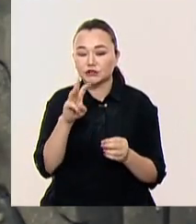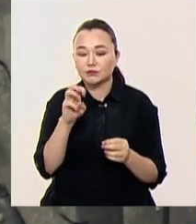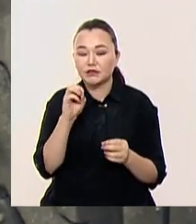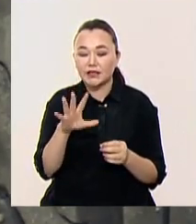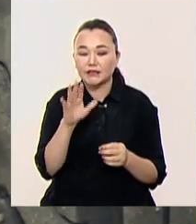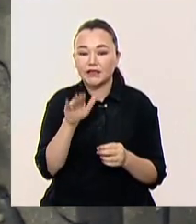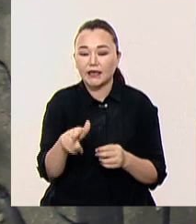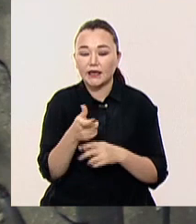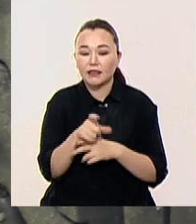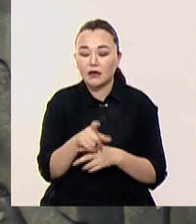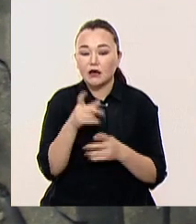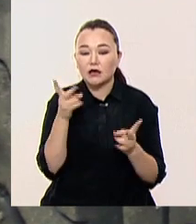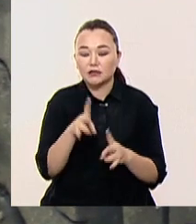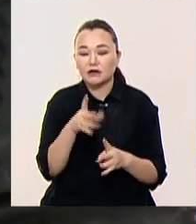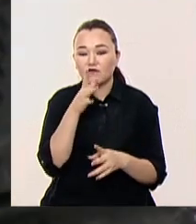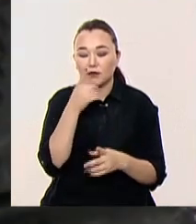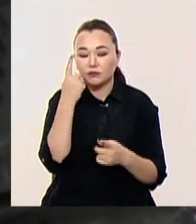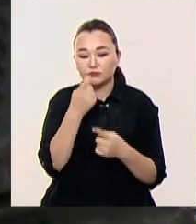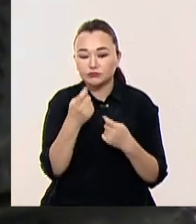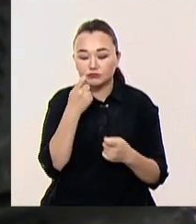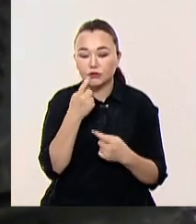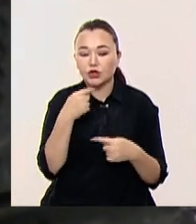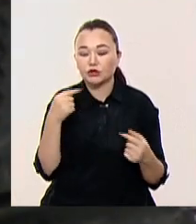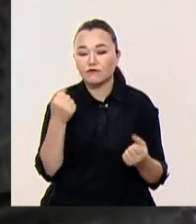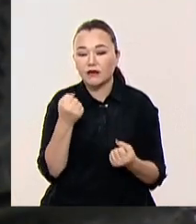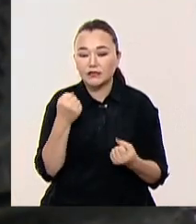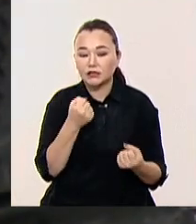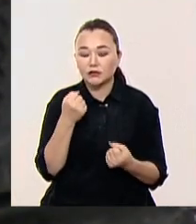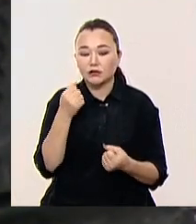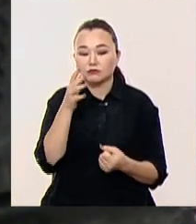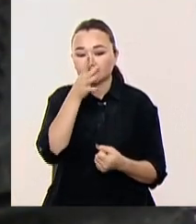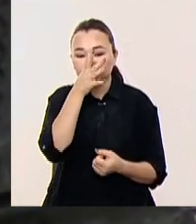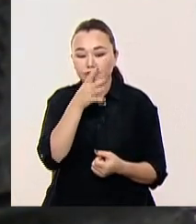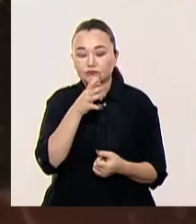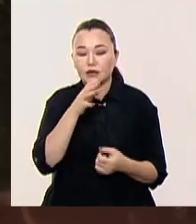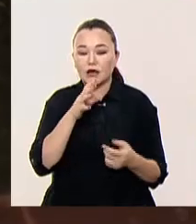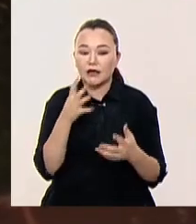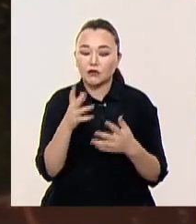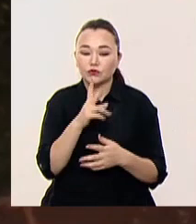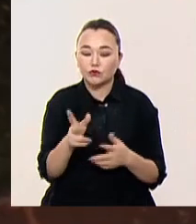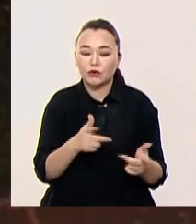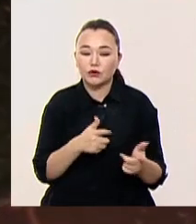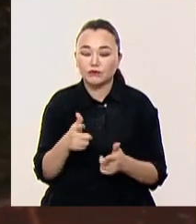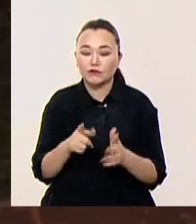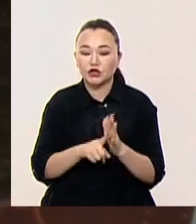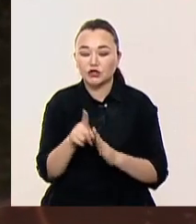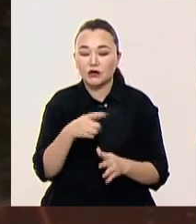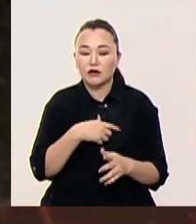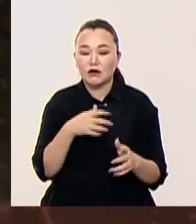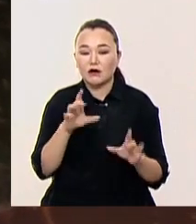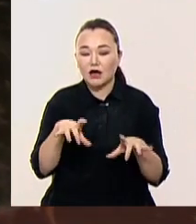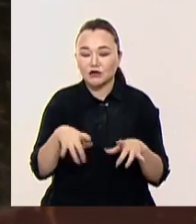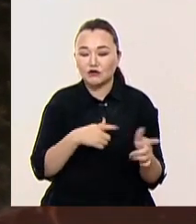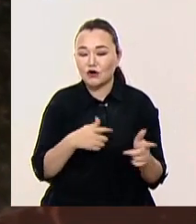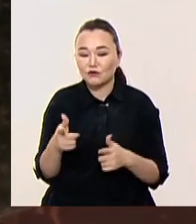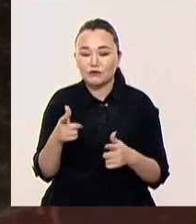Ал қалған уақытта ескертумен шектеледі. Бұны білетін кей жүргізушілер қарекетін қамдай бастаған. Готов. Шины в гараже.